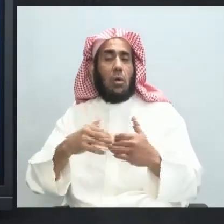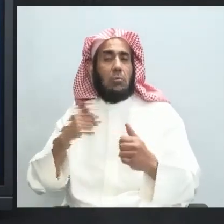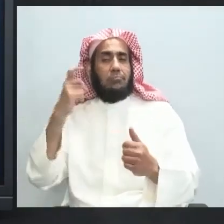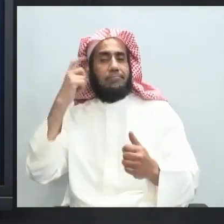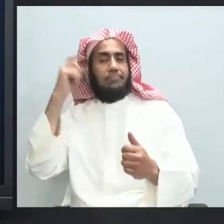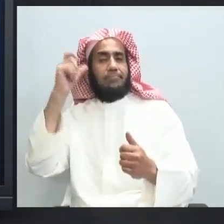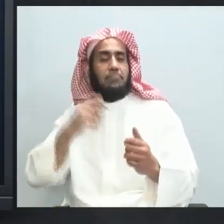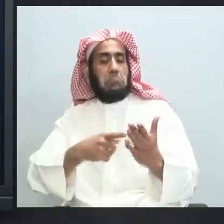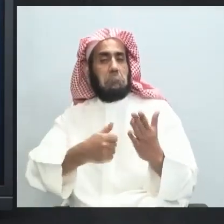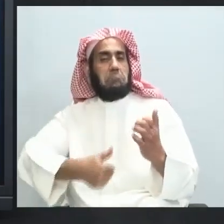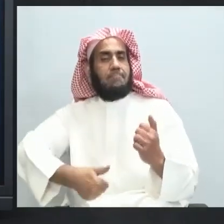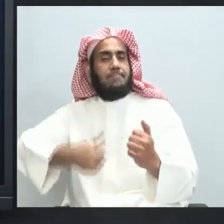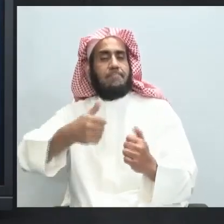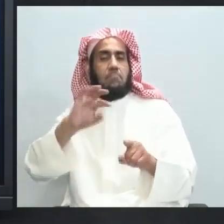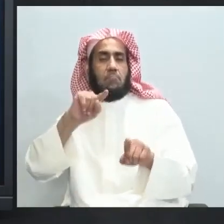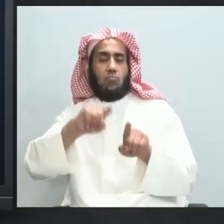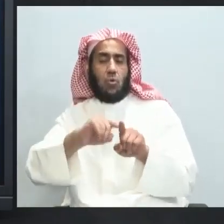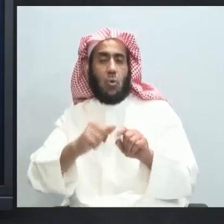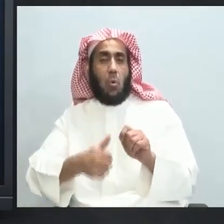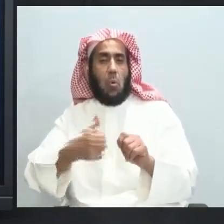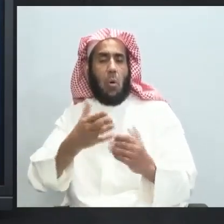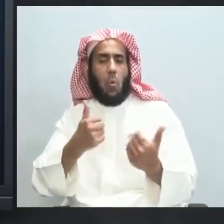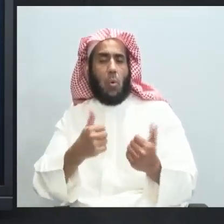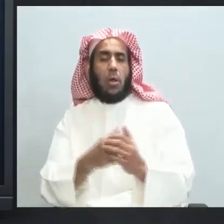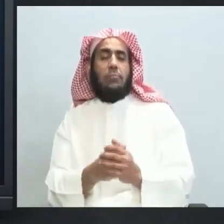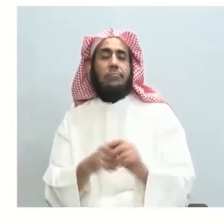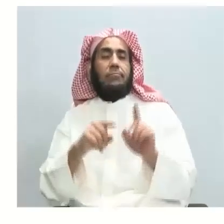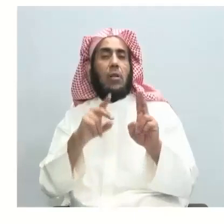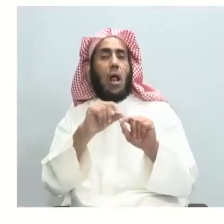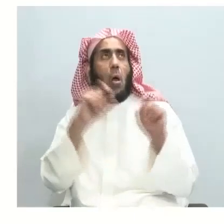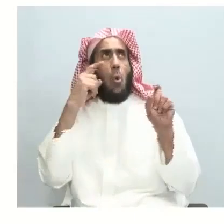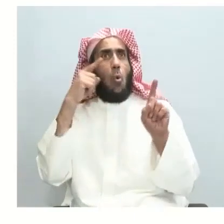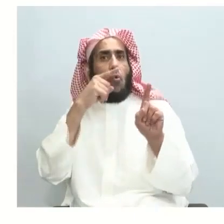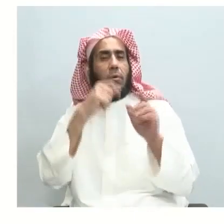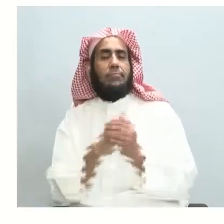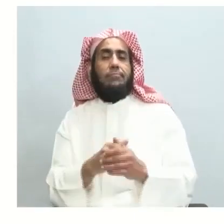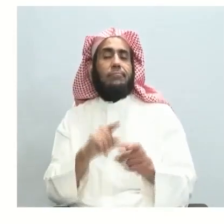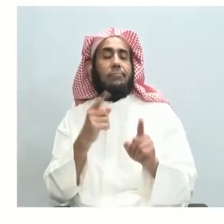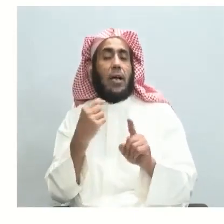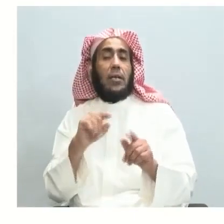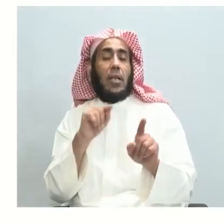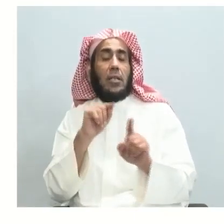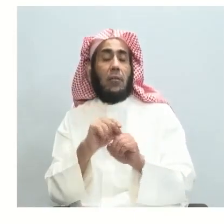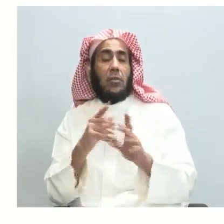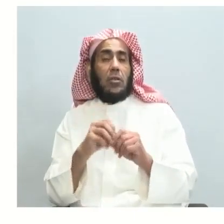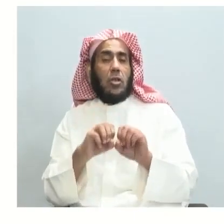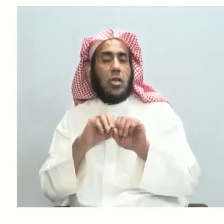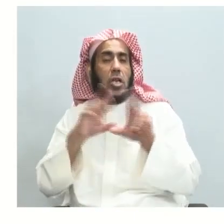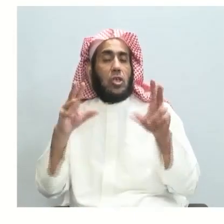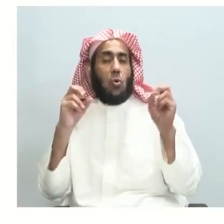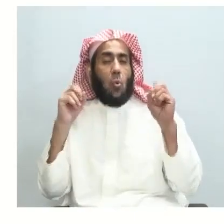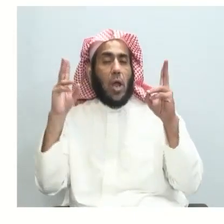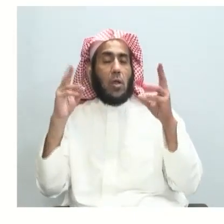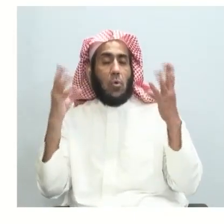عميل ان هذا المنتج مناسب وبالتالي تكون له اولويه لهذه العلامه التجاريه اذا احد الاهداف قد يكون هو نشر الوعي